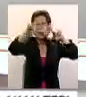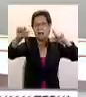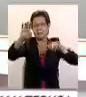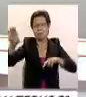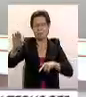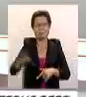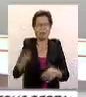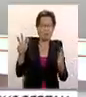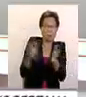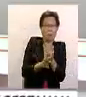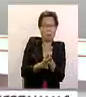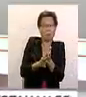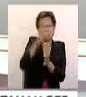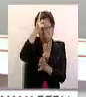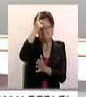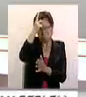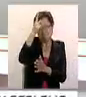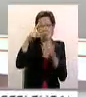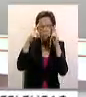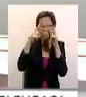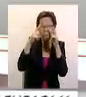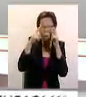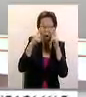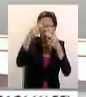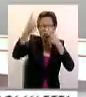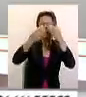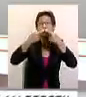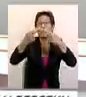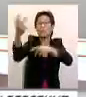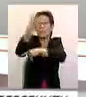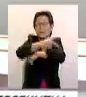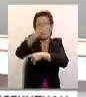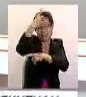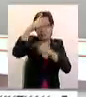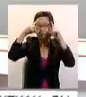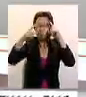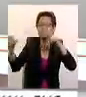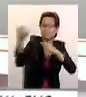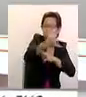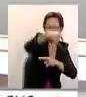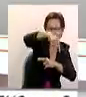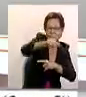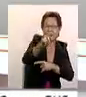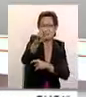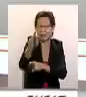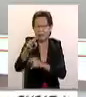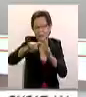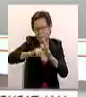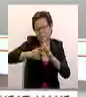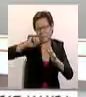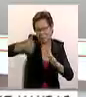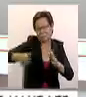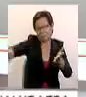Barat. Pengiktirafan tersebut antara fokus utama lawatan rasmi 3 hari Datuk Seri Dr. Wan Azizah ke Qatar bermula